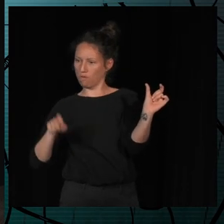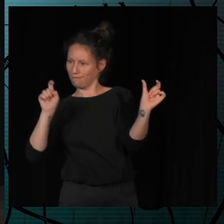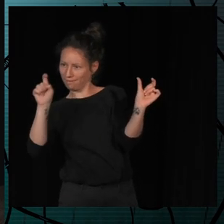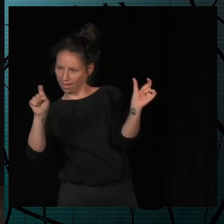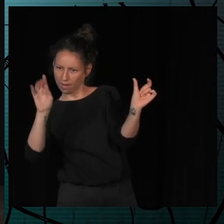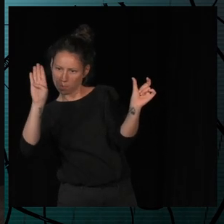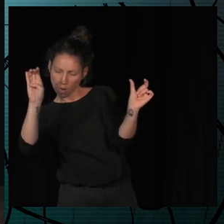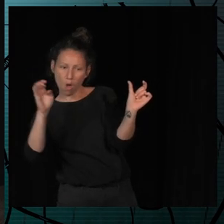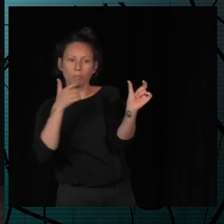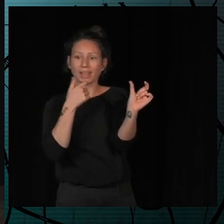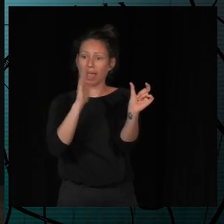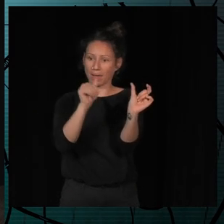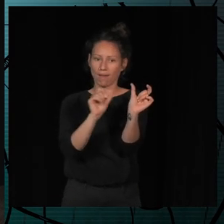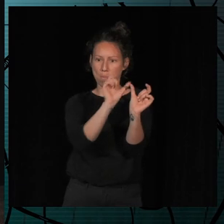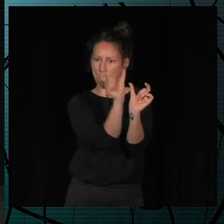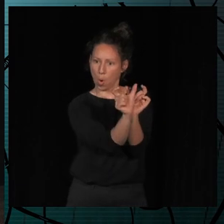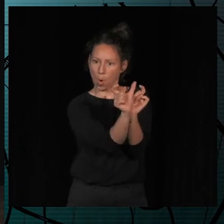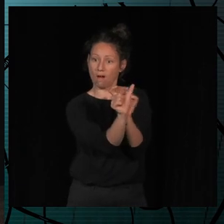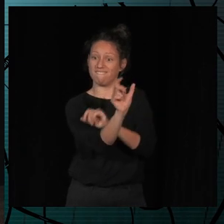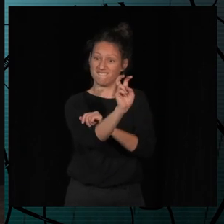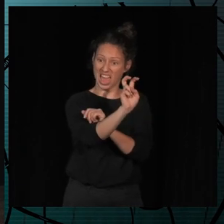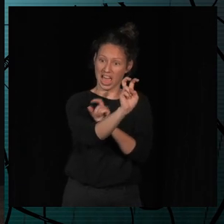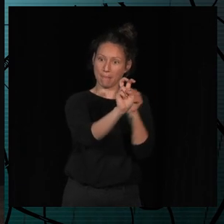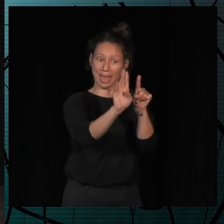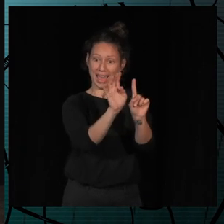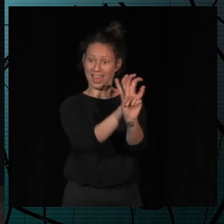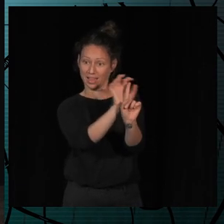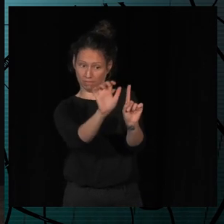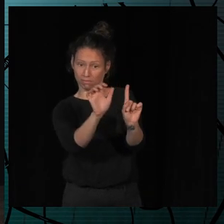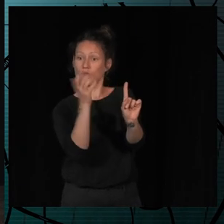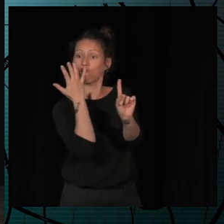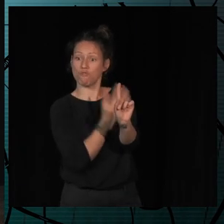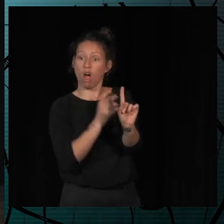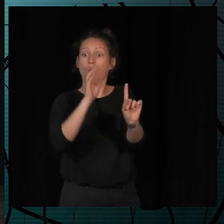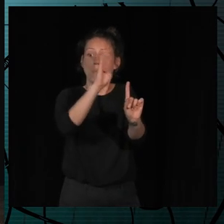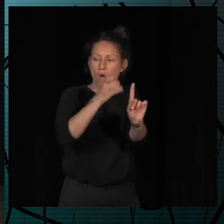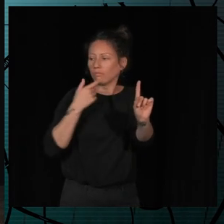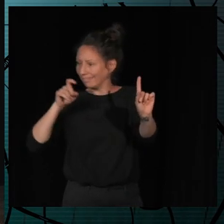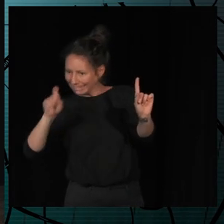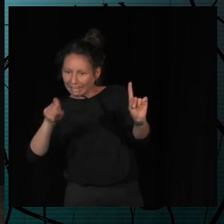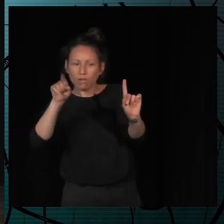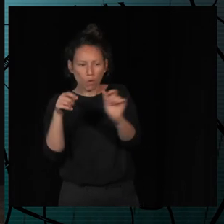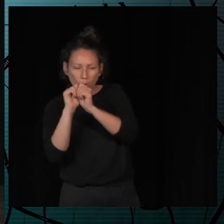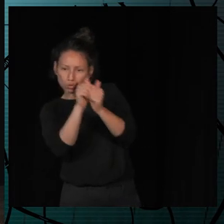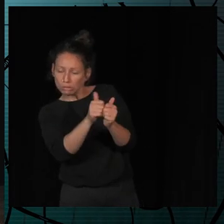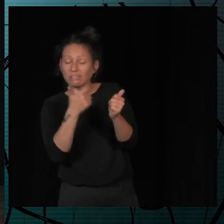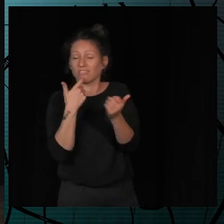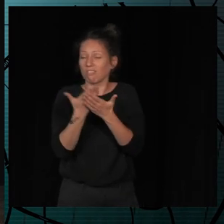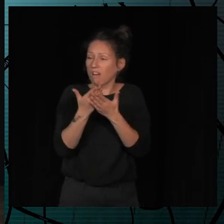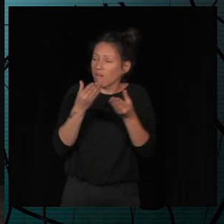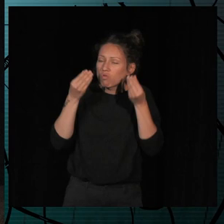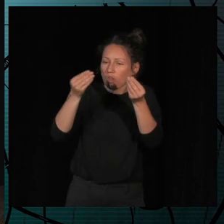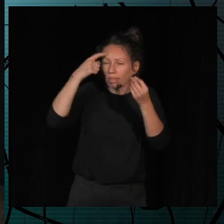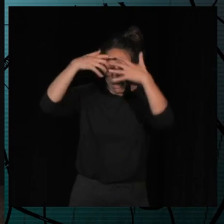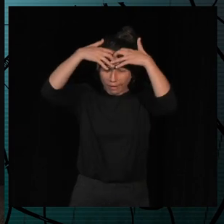et et donc voilà donc en gros c'est des tests qu'on connaît depuis 50 ans en psycho et ils les ont un petit peu gamifié donc ça c'est le le